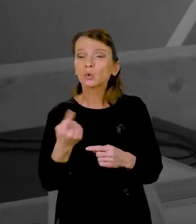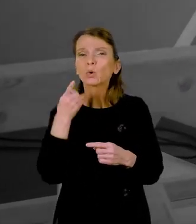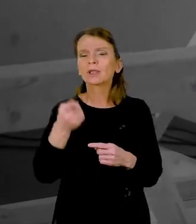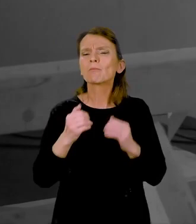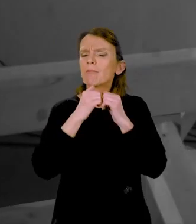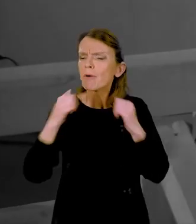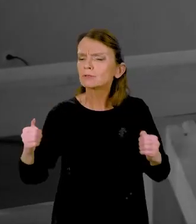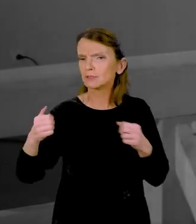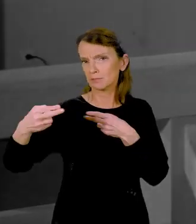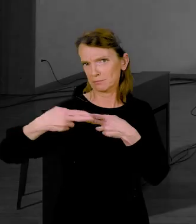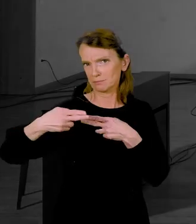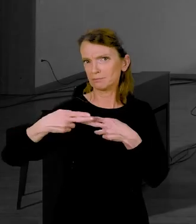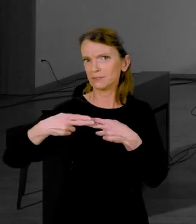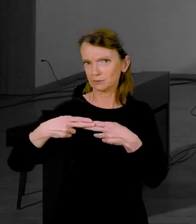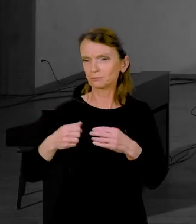je bil posebej blizu.